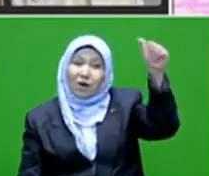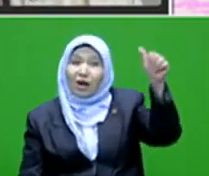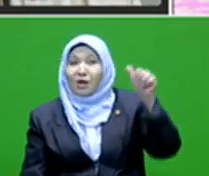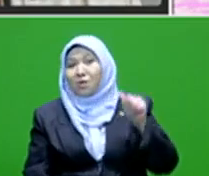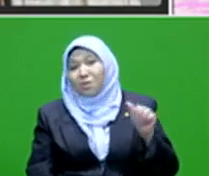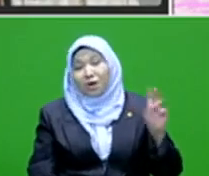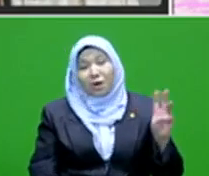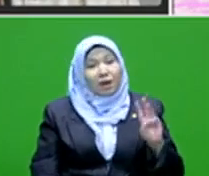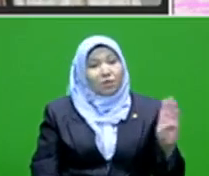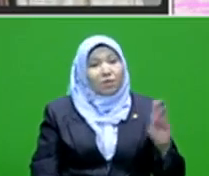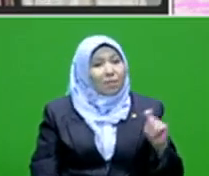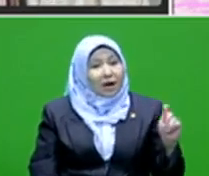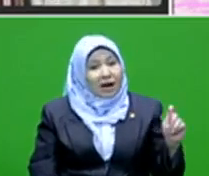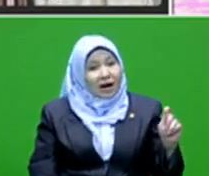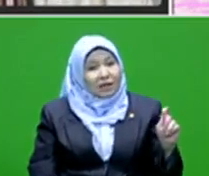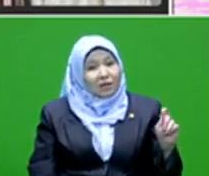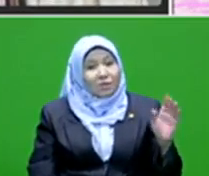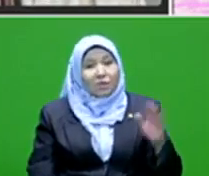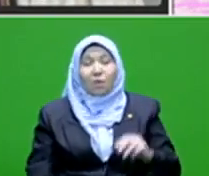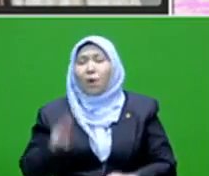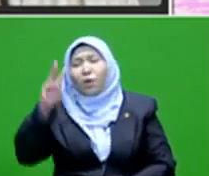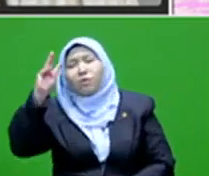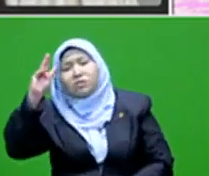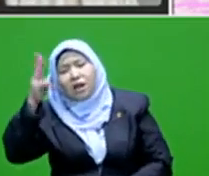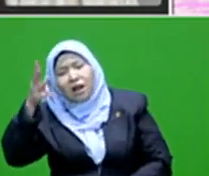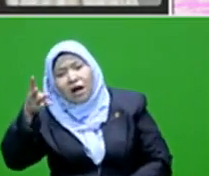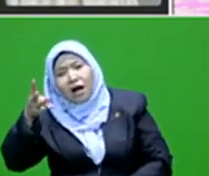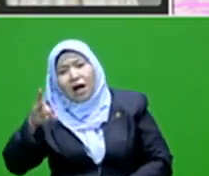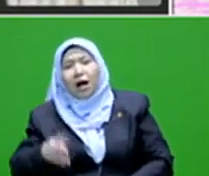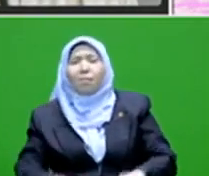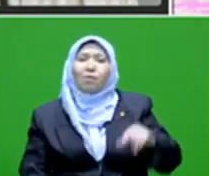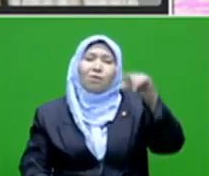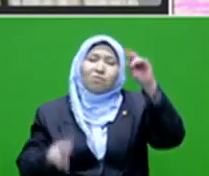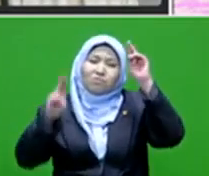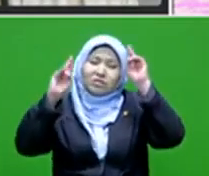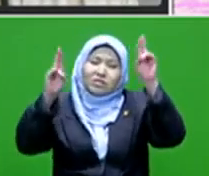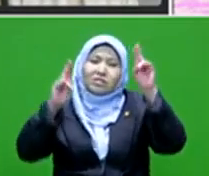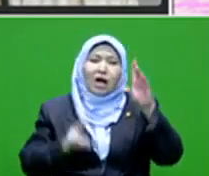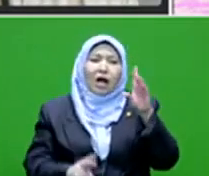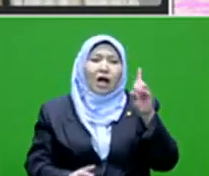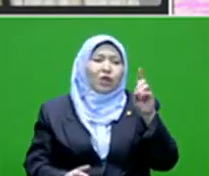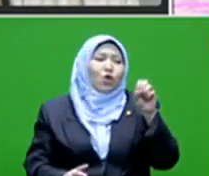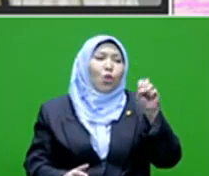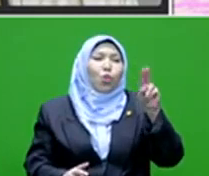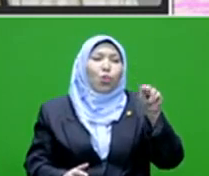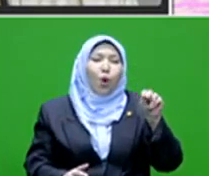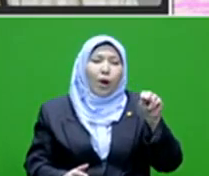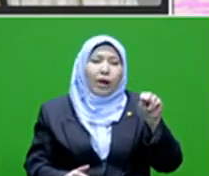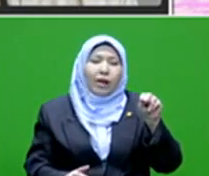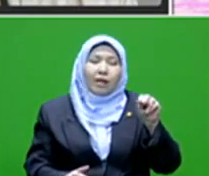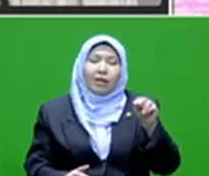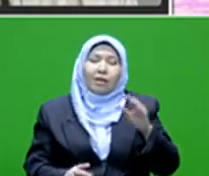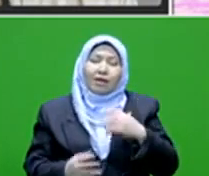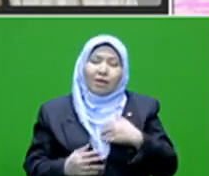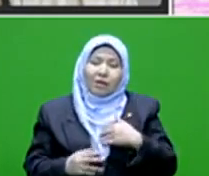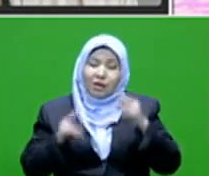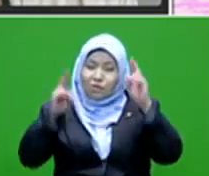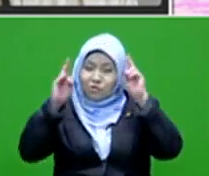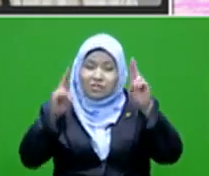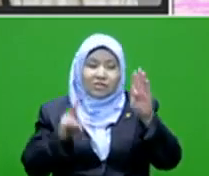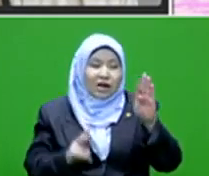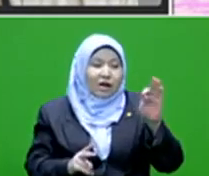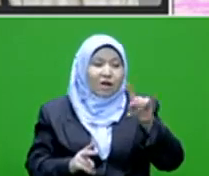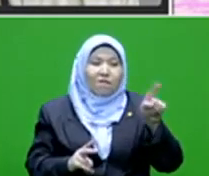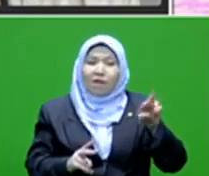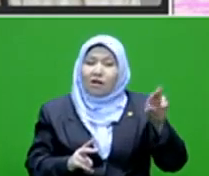warahmatullahi wabarakatuh. Waalaikumsalam. Apa khabar Ustaz Don? Alhamdulillah. Masya-Allah. Ustaz Fazru, Ustaz